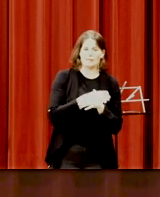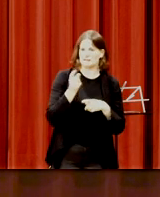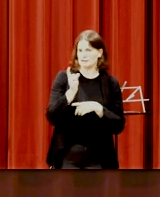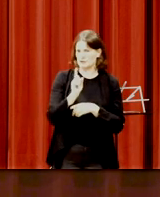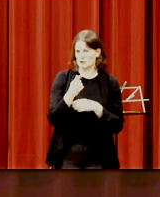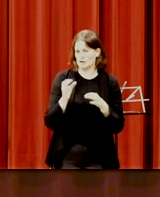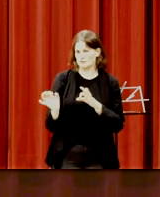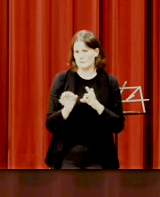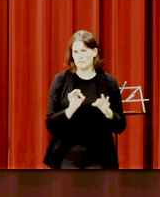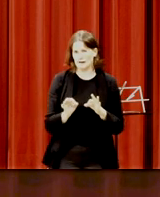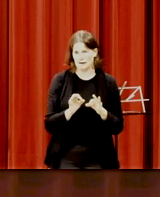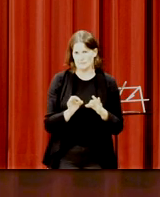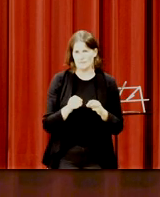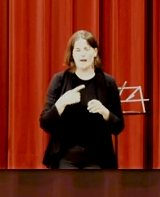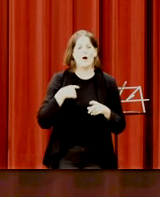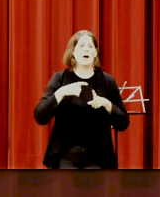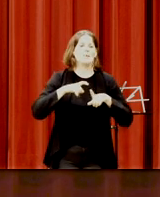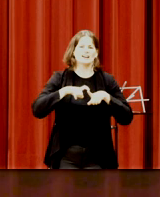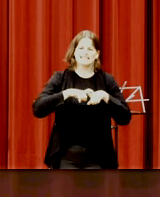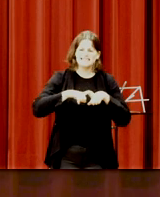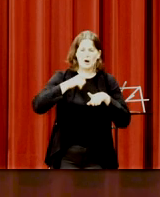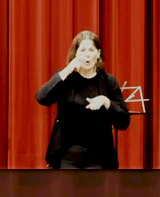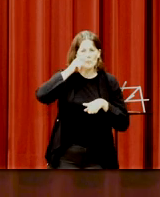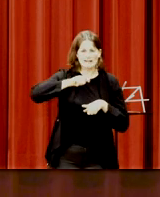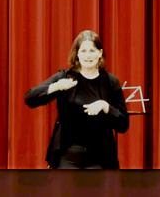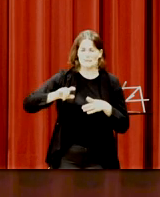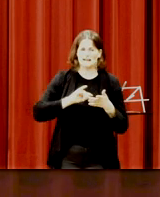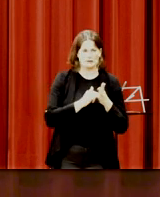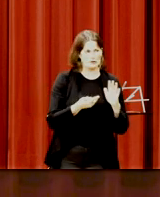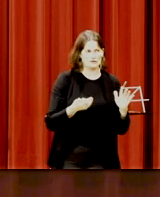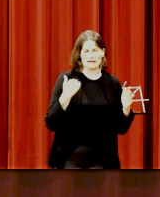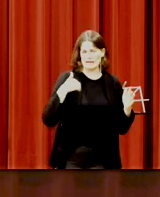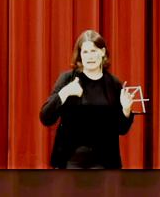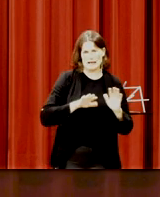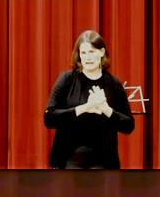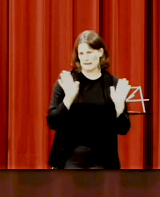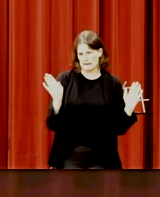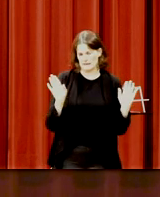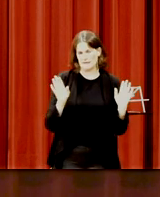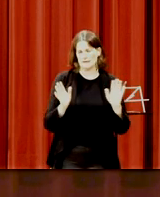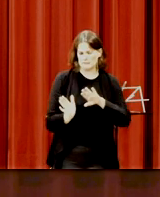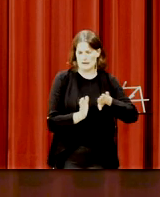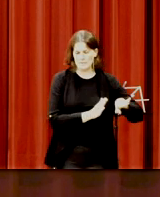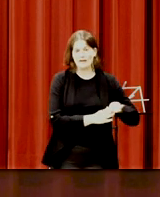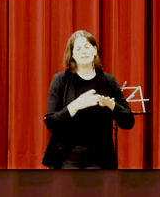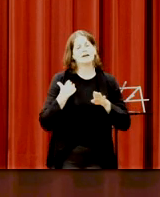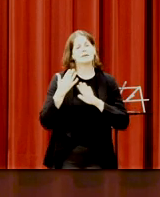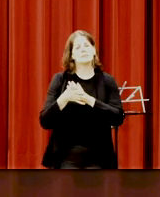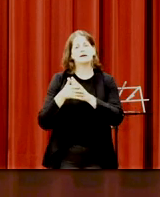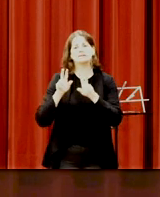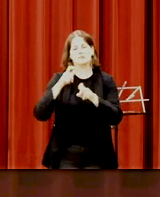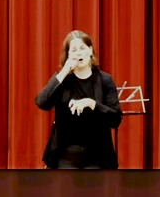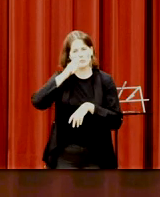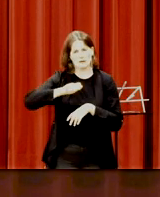parlant per governar tota aquesta transformació que se'ns ve i de la que nosaltres també som responsables. Moltes gràcies.